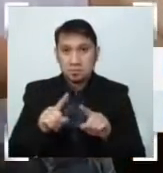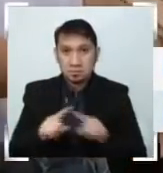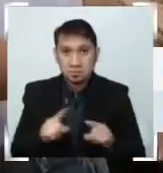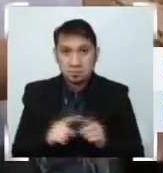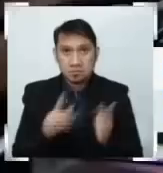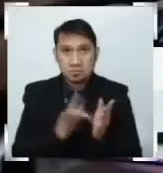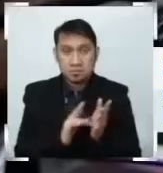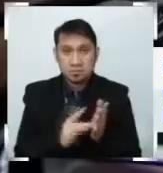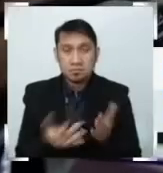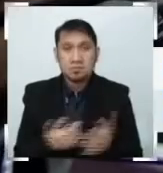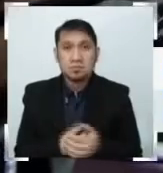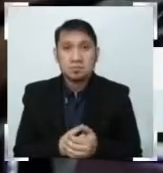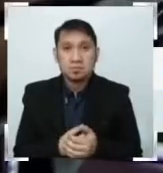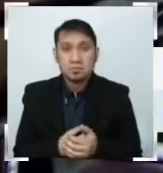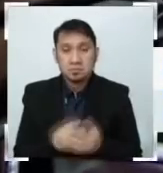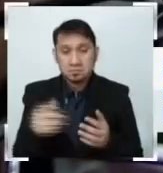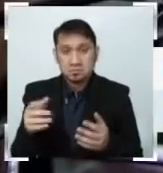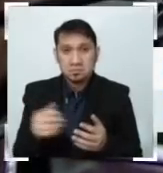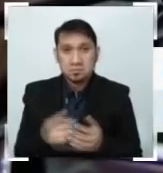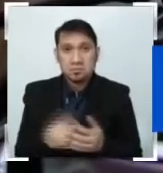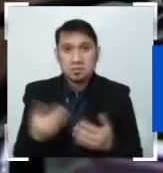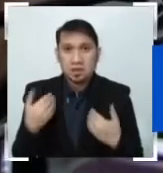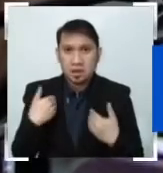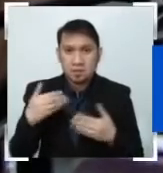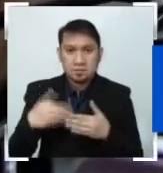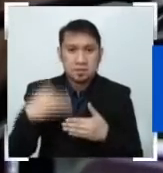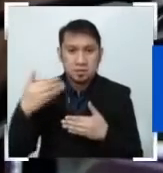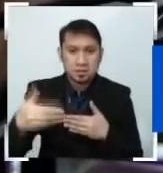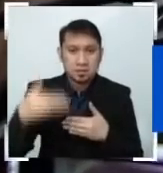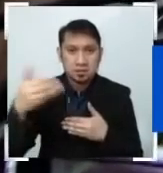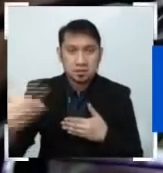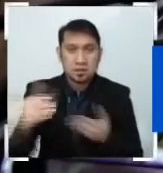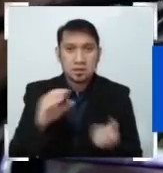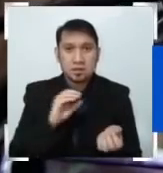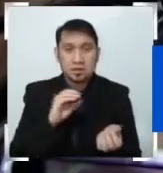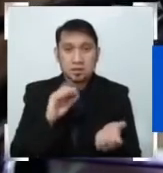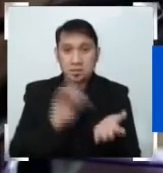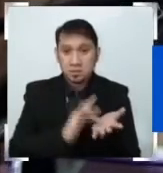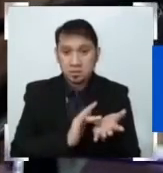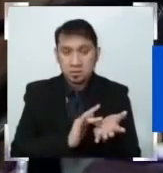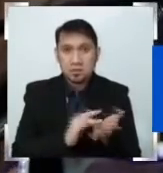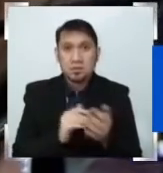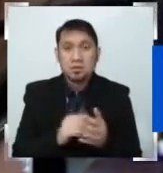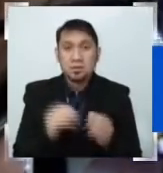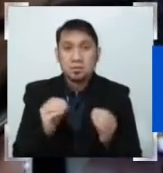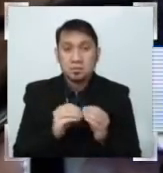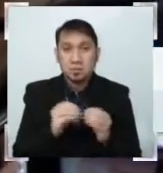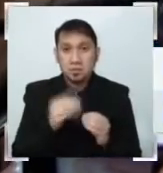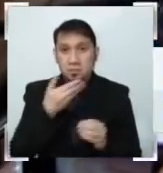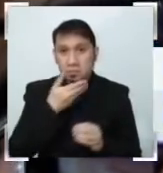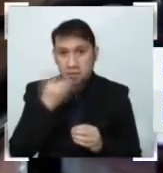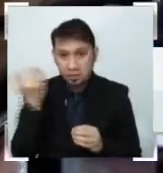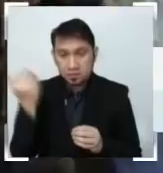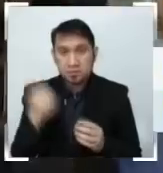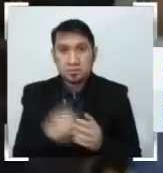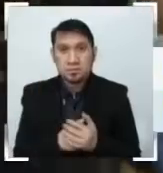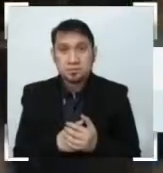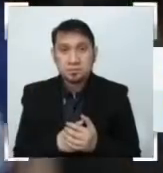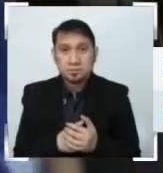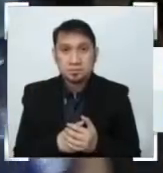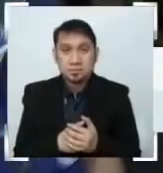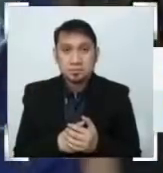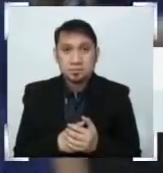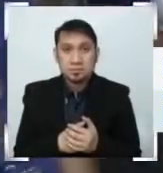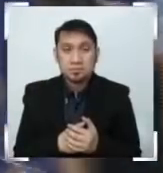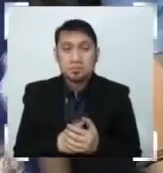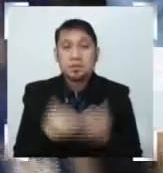COVID-19. Meron pa mga susunod na gamot na baka mas maganda pa itong Paxlovid plus Ritonavir. Kasama